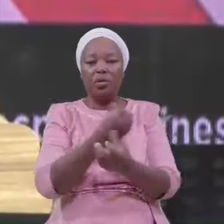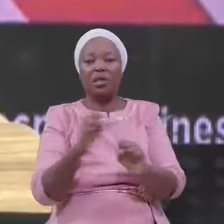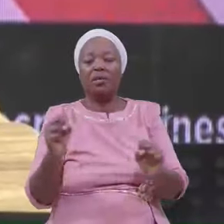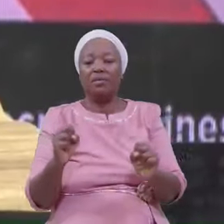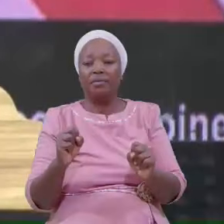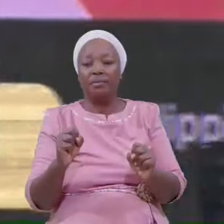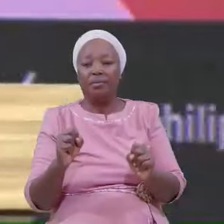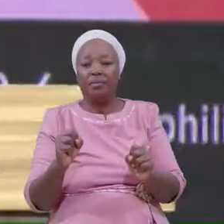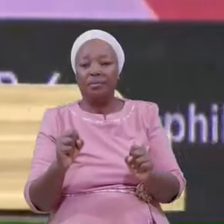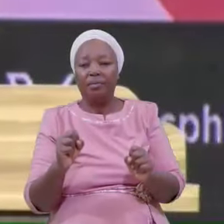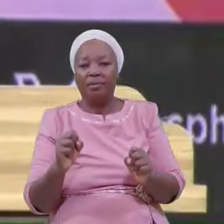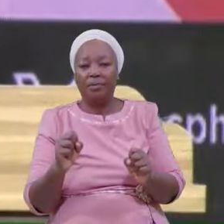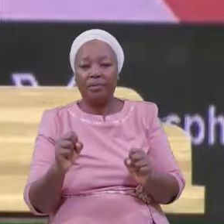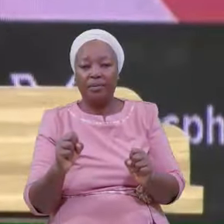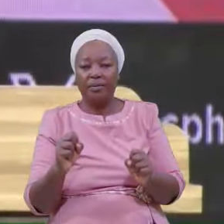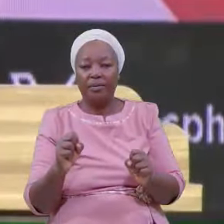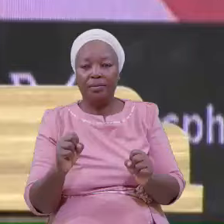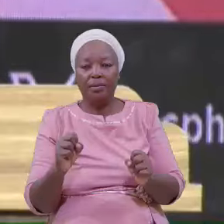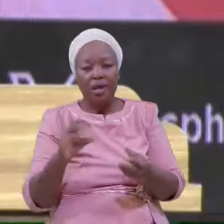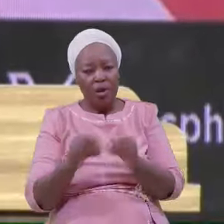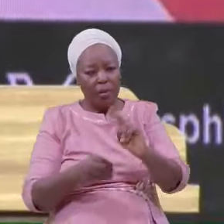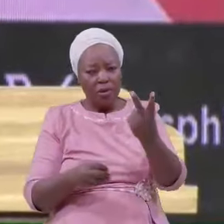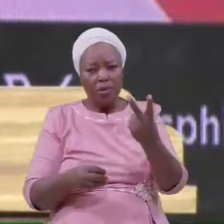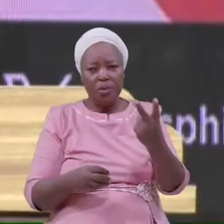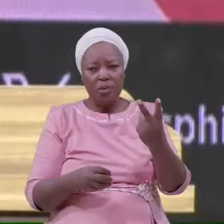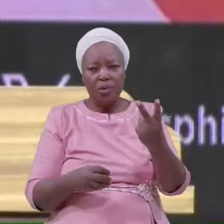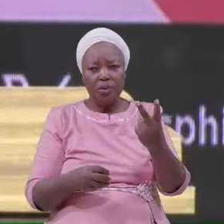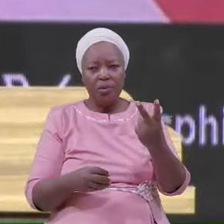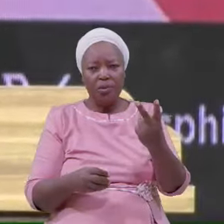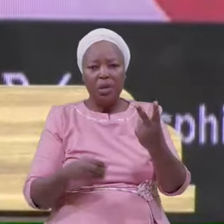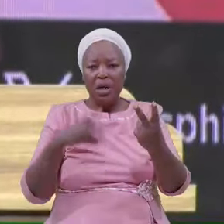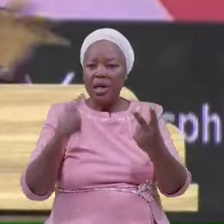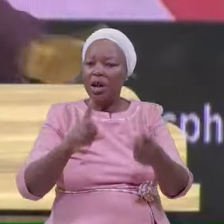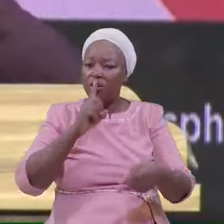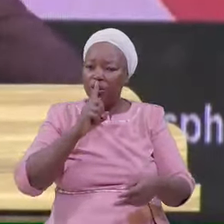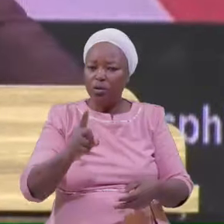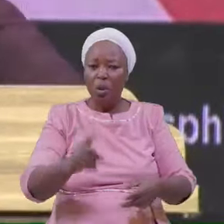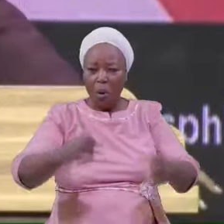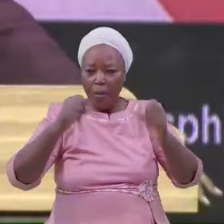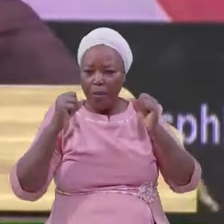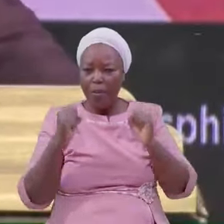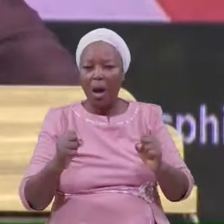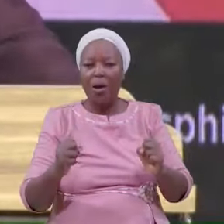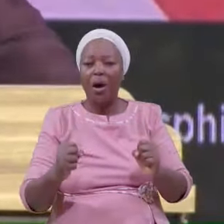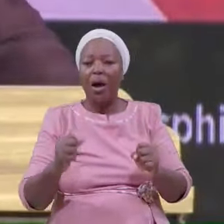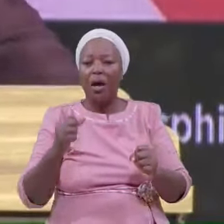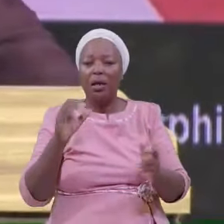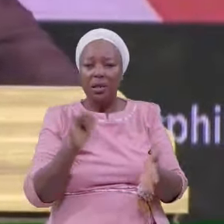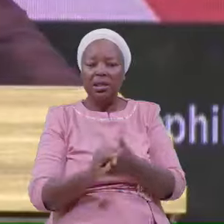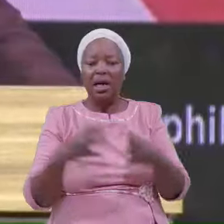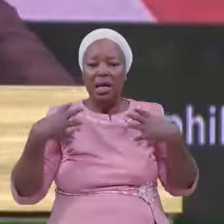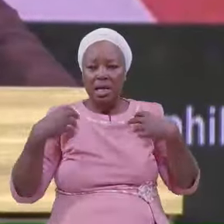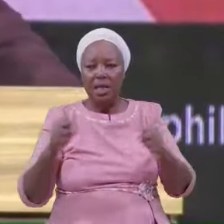ng pagliligtas. Number two, pangalawa, the genuine power that heals. Ang tunay